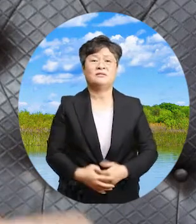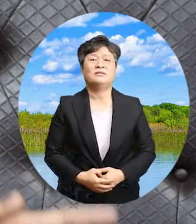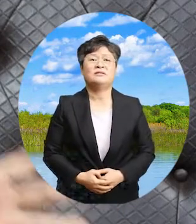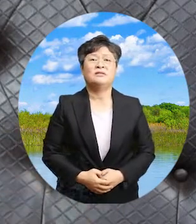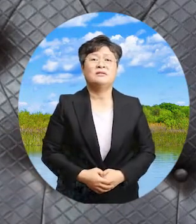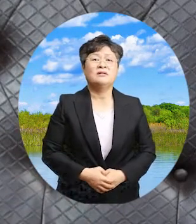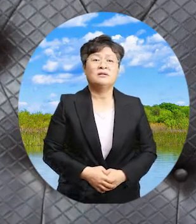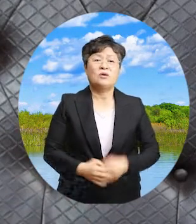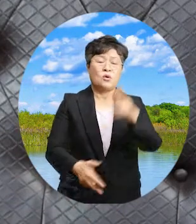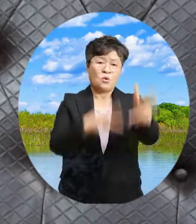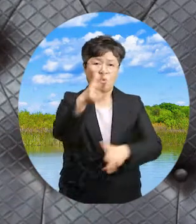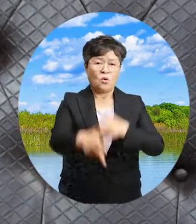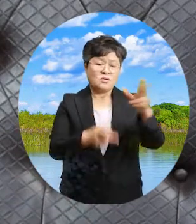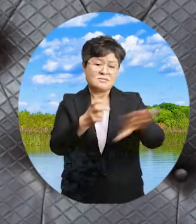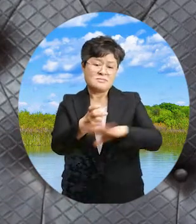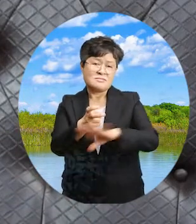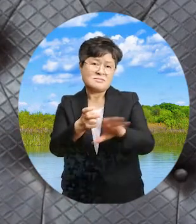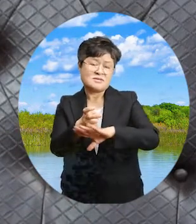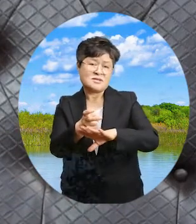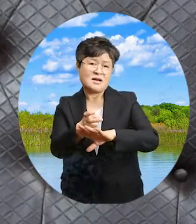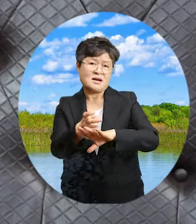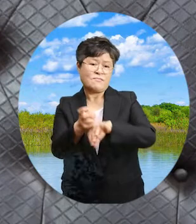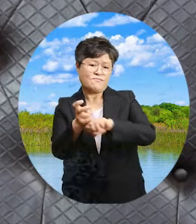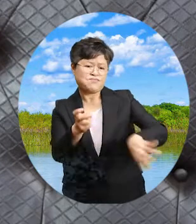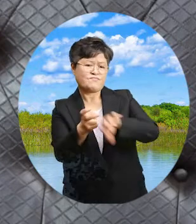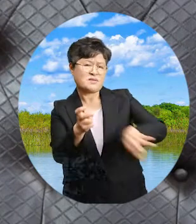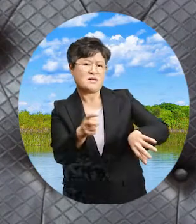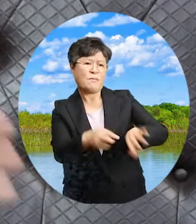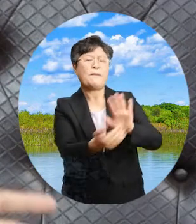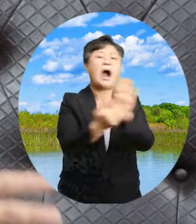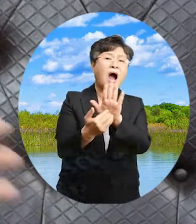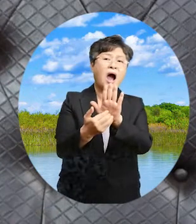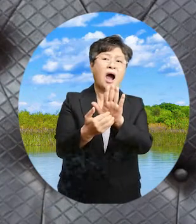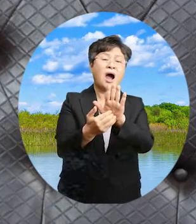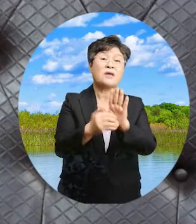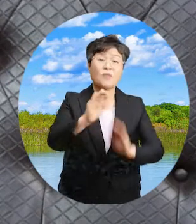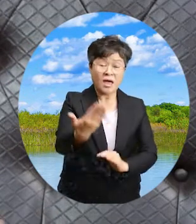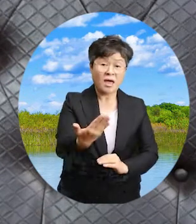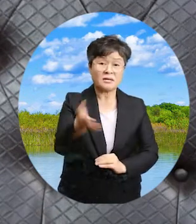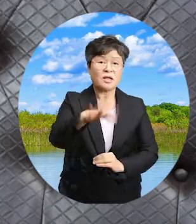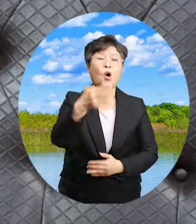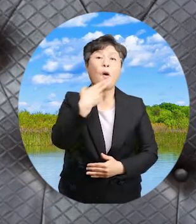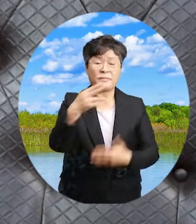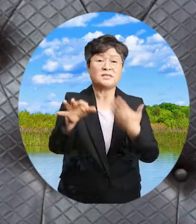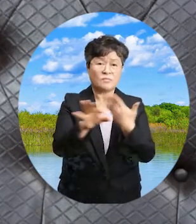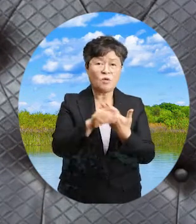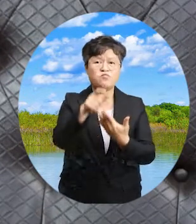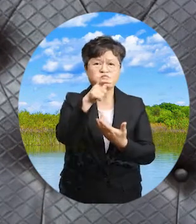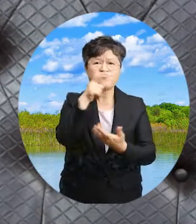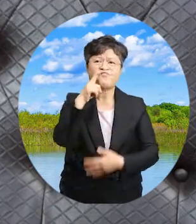다 그렇죠. 흘러가는 건데 그런 측면에서 보면 타 시군과 그 경계를 누리고 있는 하천은 TF를